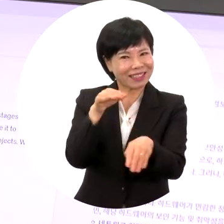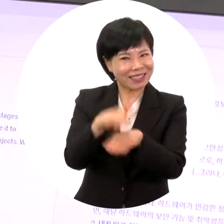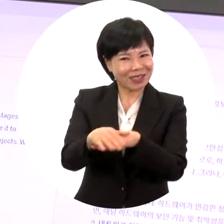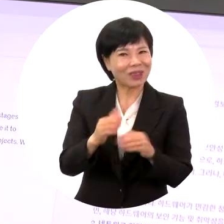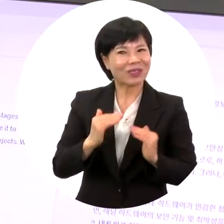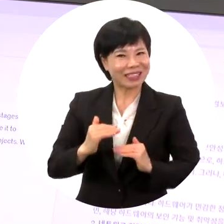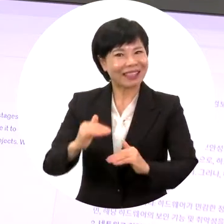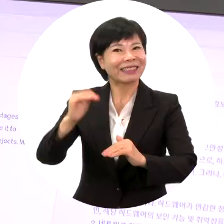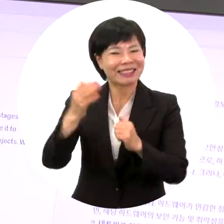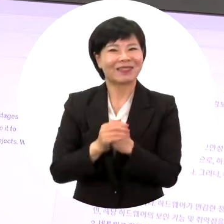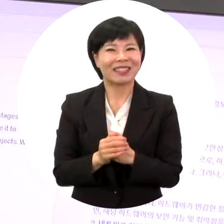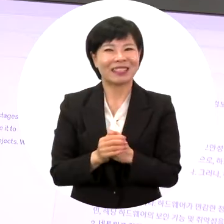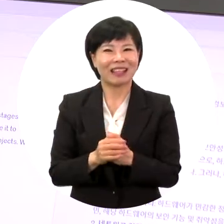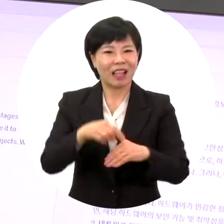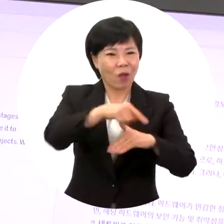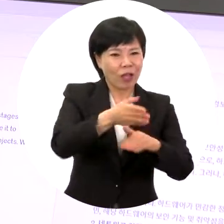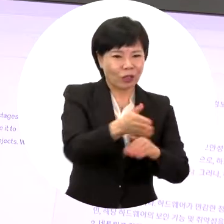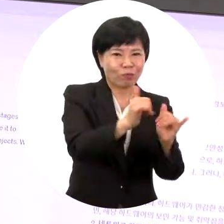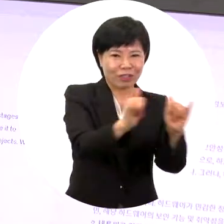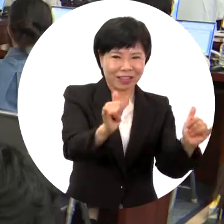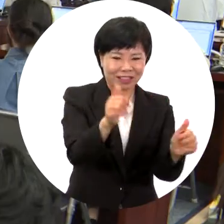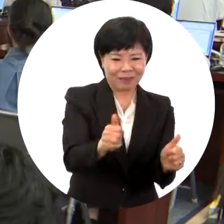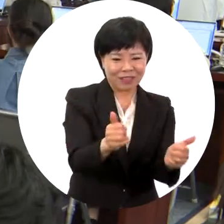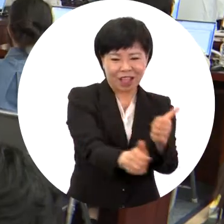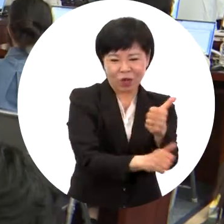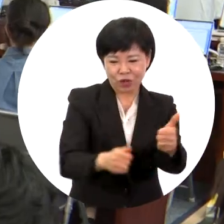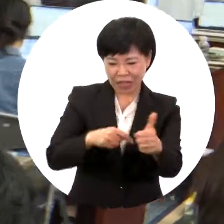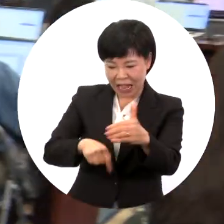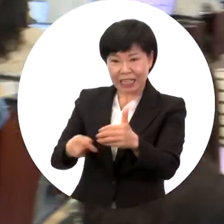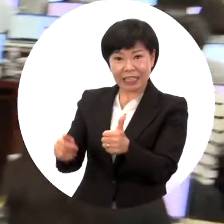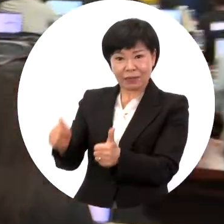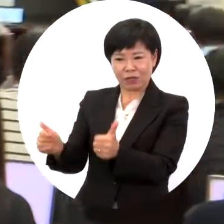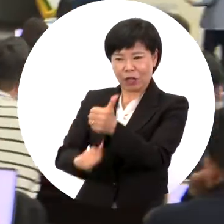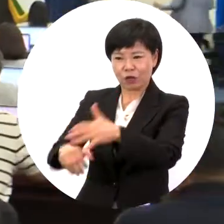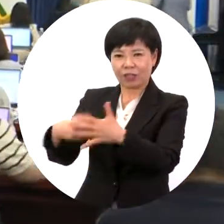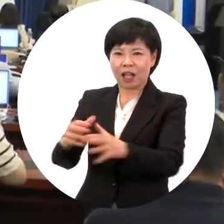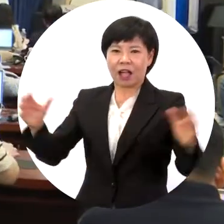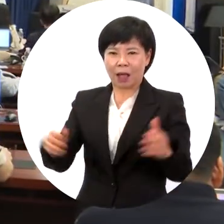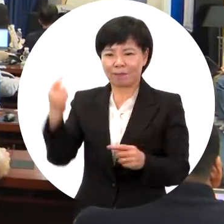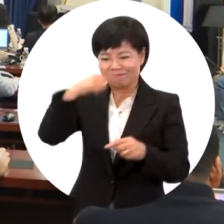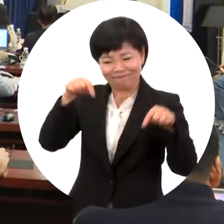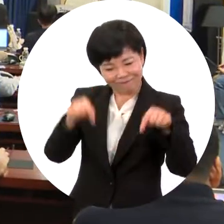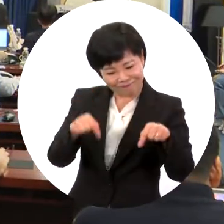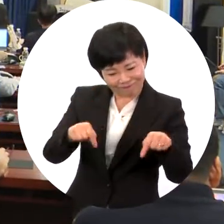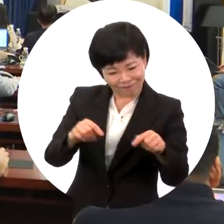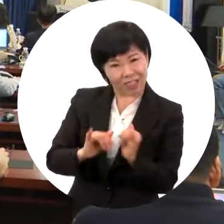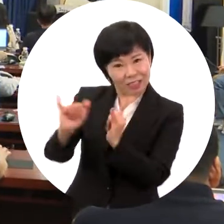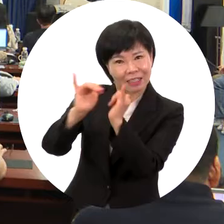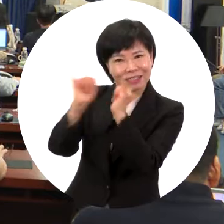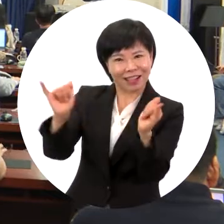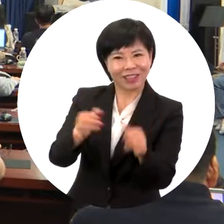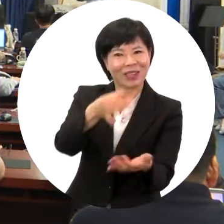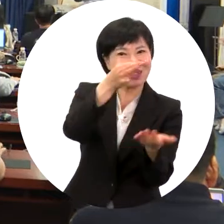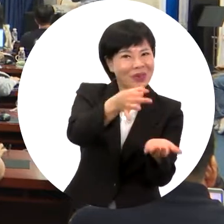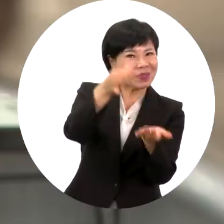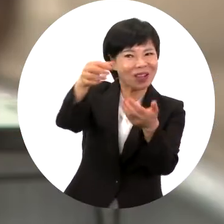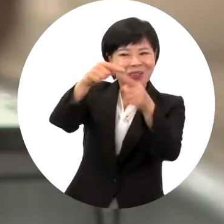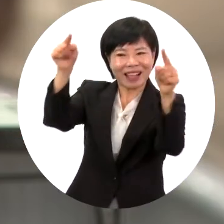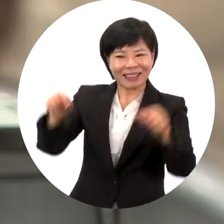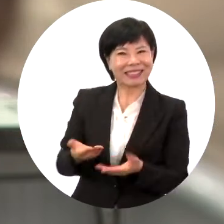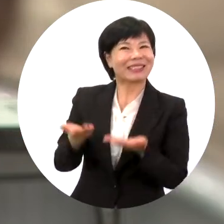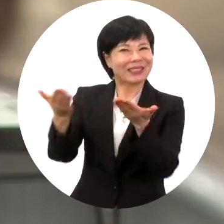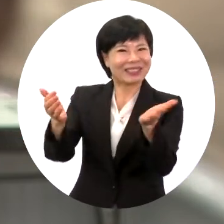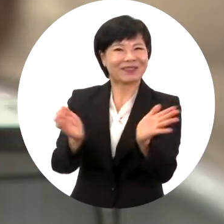방식으로 진행됐는데요. 외부 전문심사위원과 내부심사위원이 함께 심사해 수장자에게는 시상금과